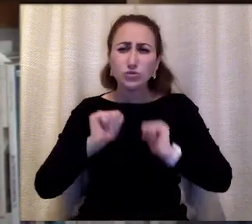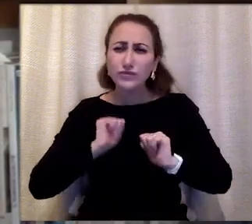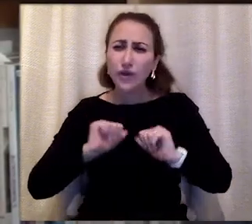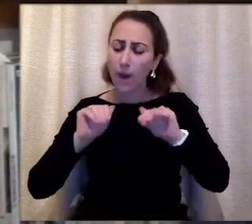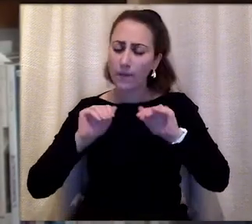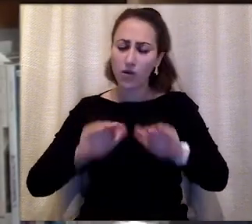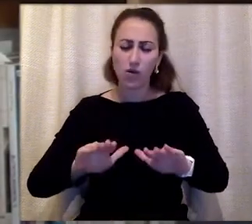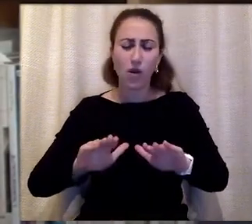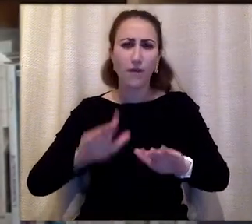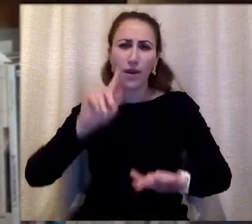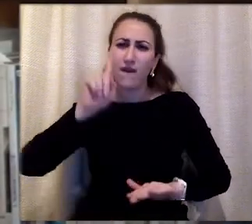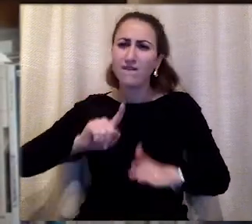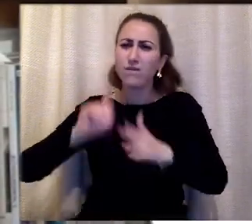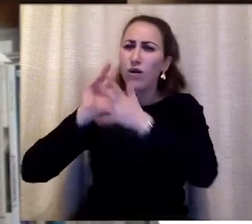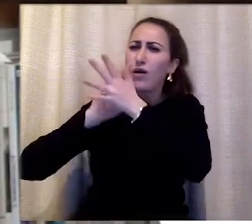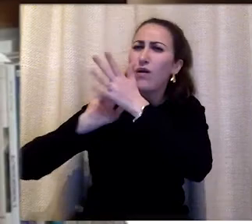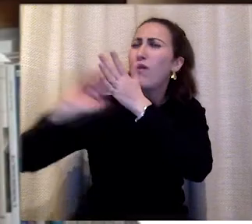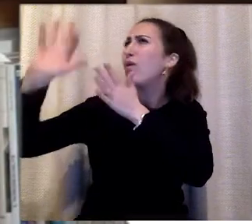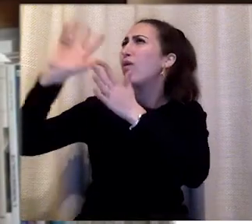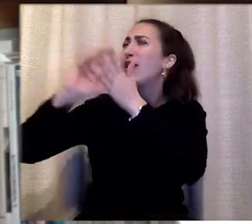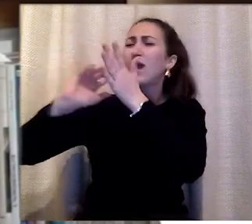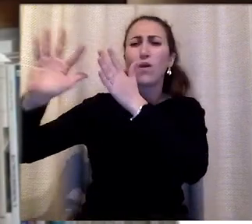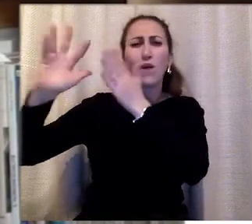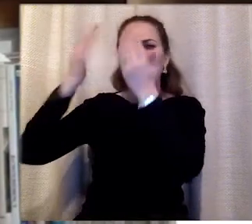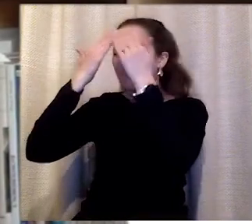le Dieu de toute consolation. »